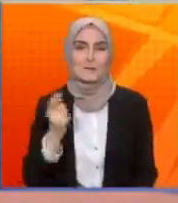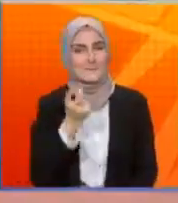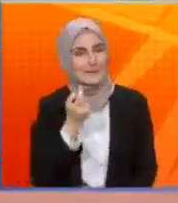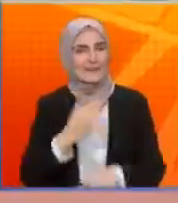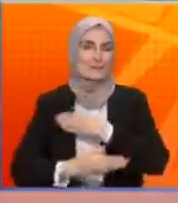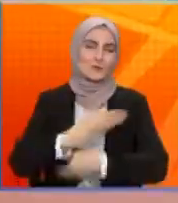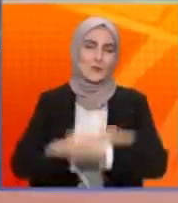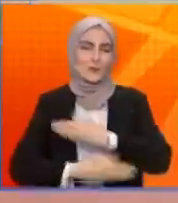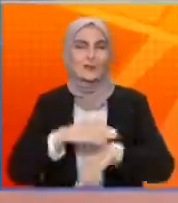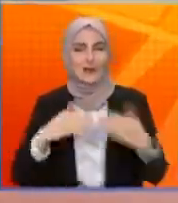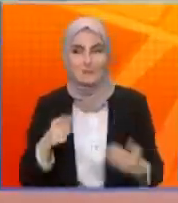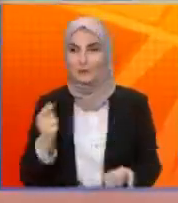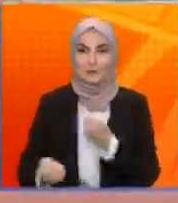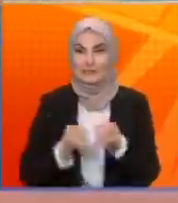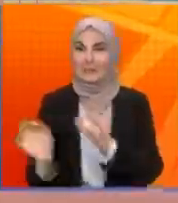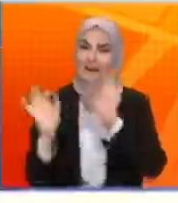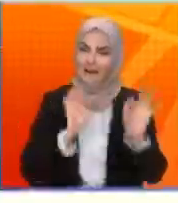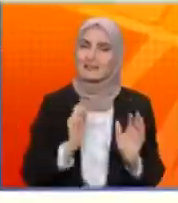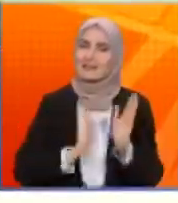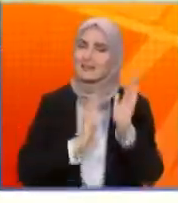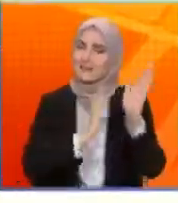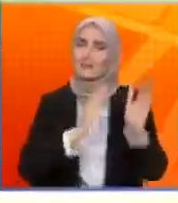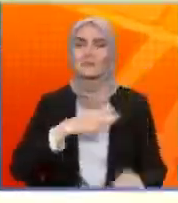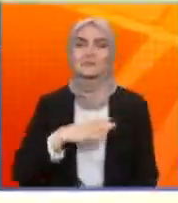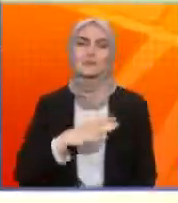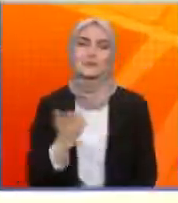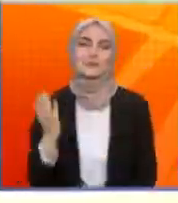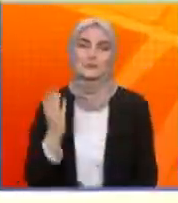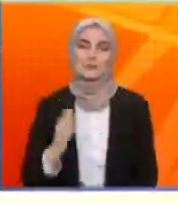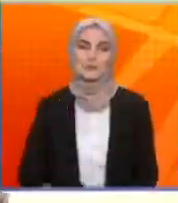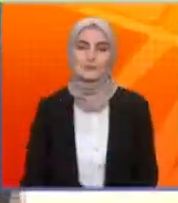onlar yine de bu etkinliğin her zaman yapılmasını istiyor. Sizinle konuşmak için